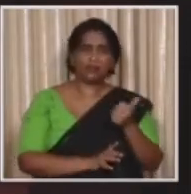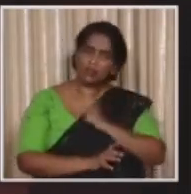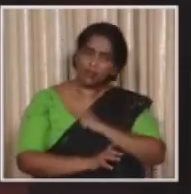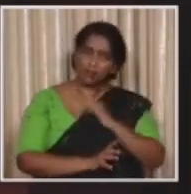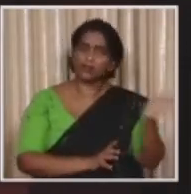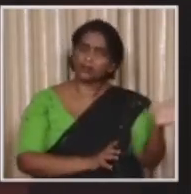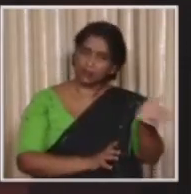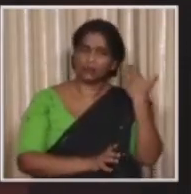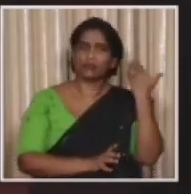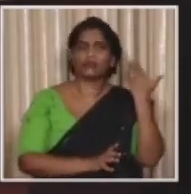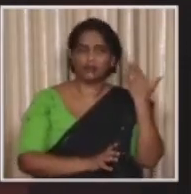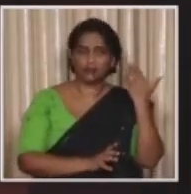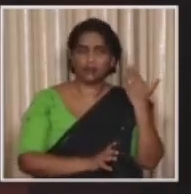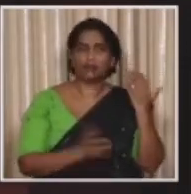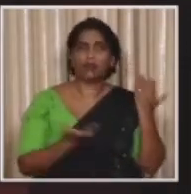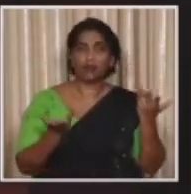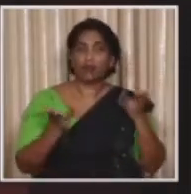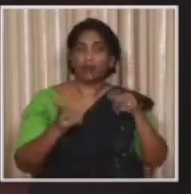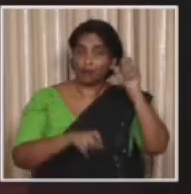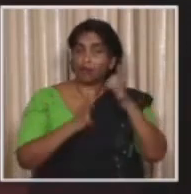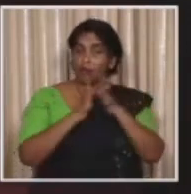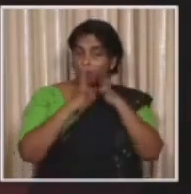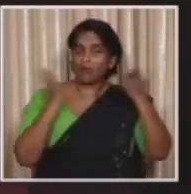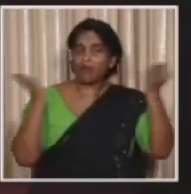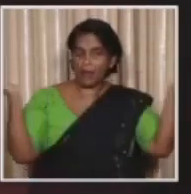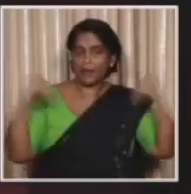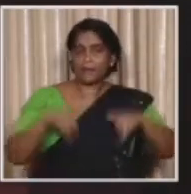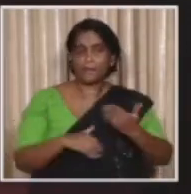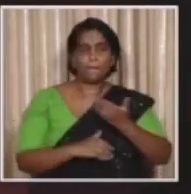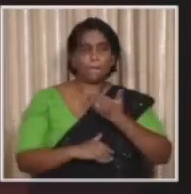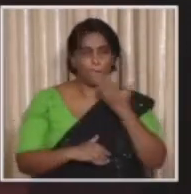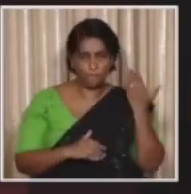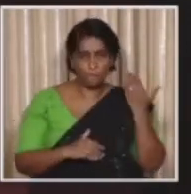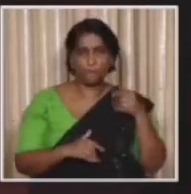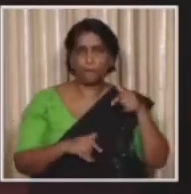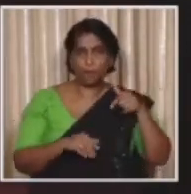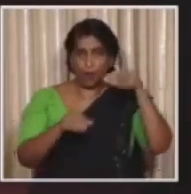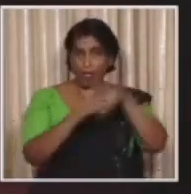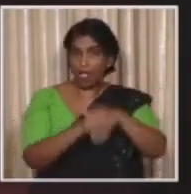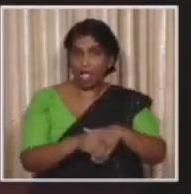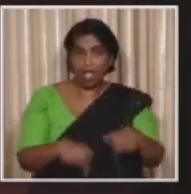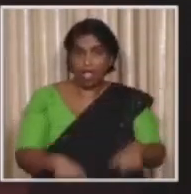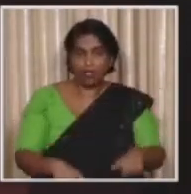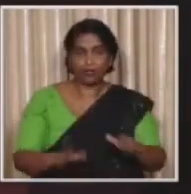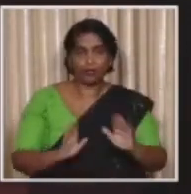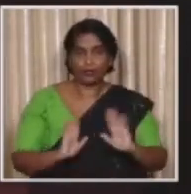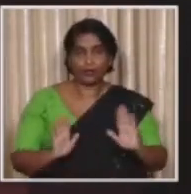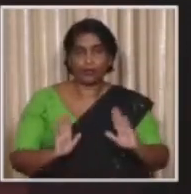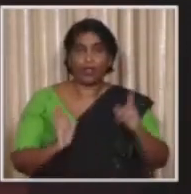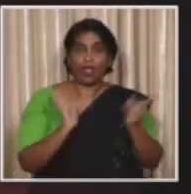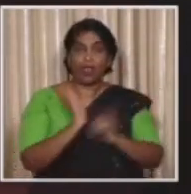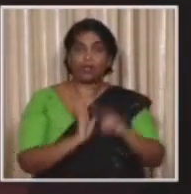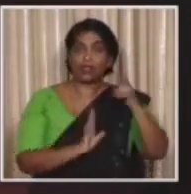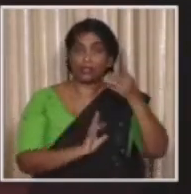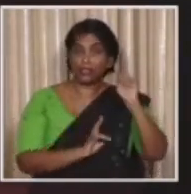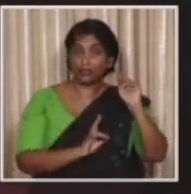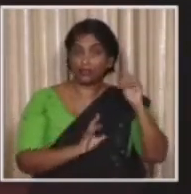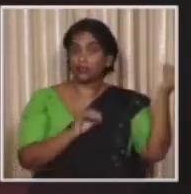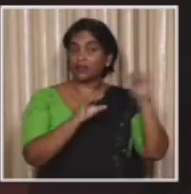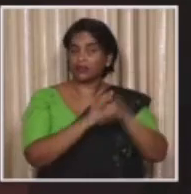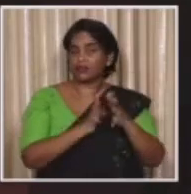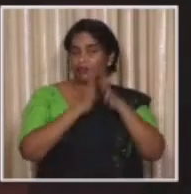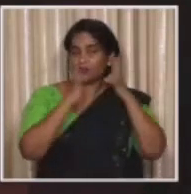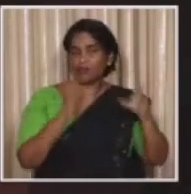යන්න. මොකද ඕන තරම් ඉන්නව එන්න. මේක ඇතුලෙන් එන්න නෙවෙයි, ලක්ෂ 220න් එන්න ඕන තරම්